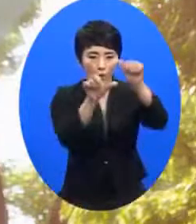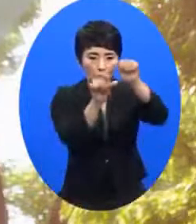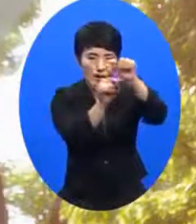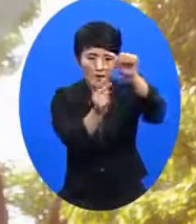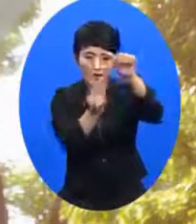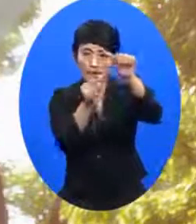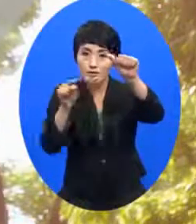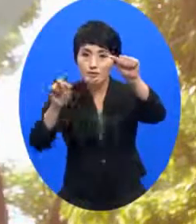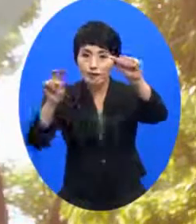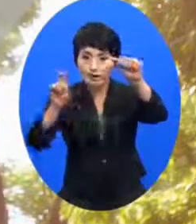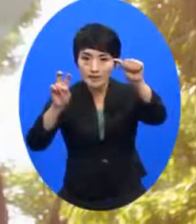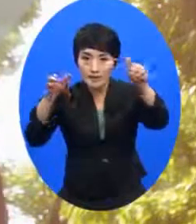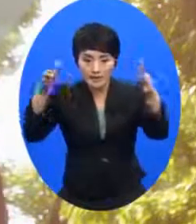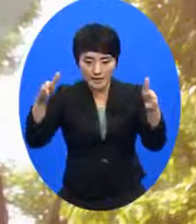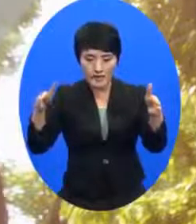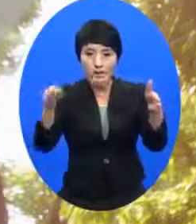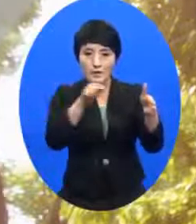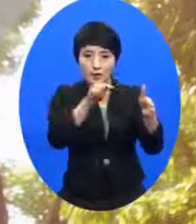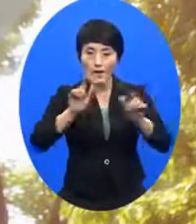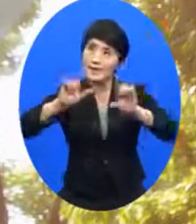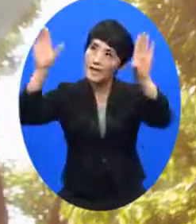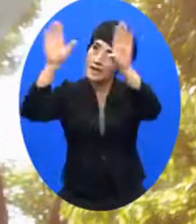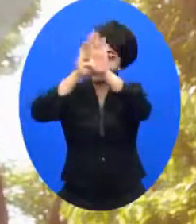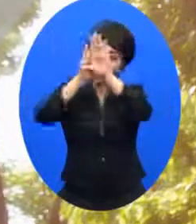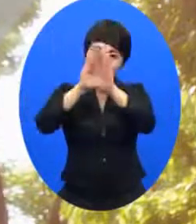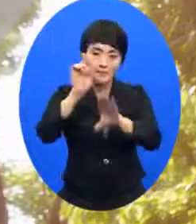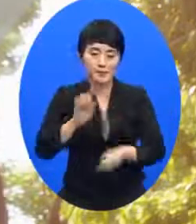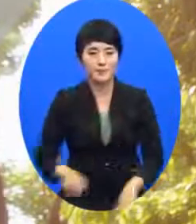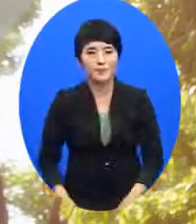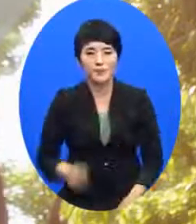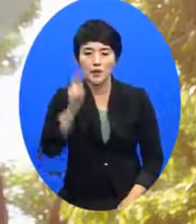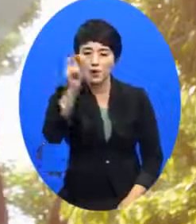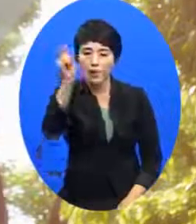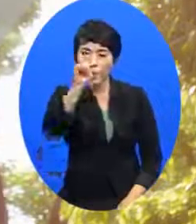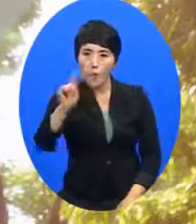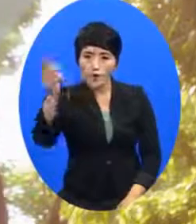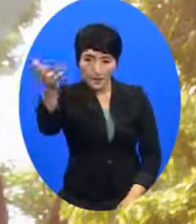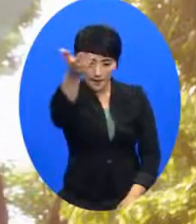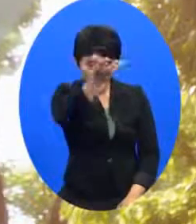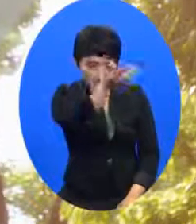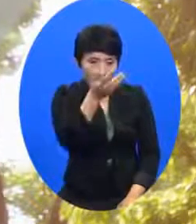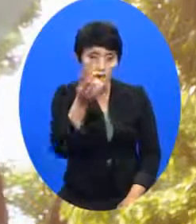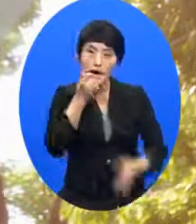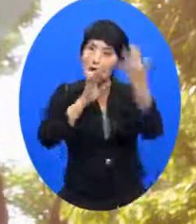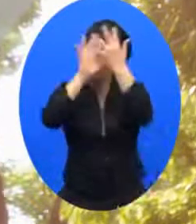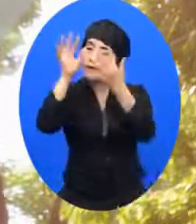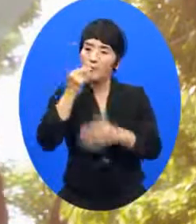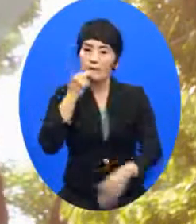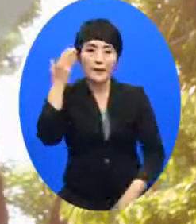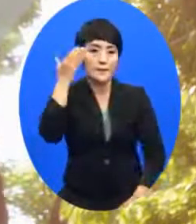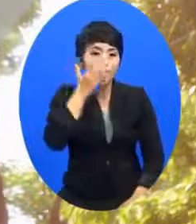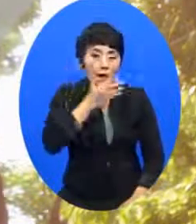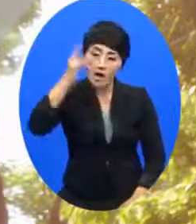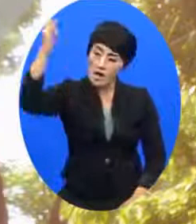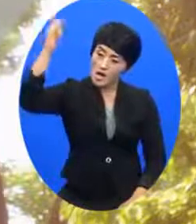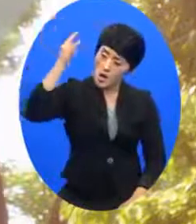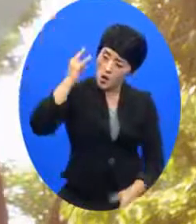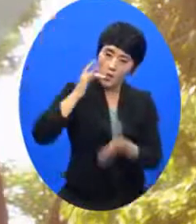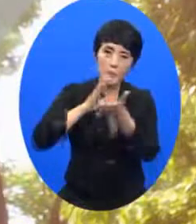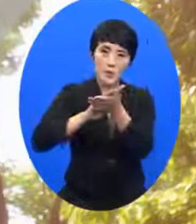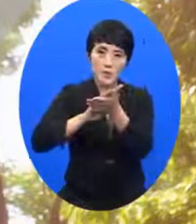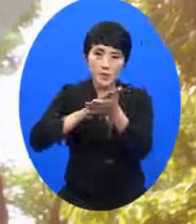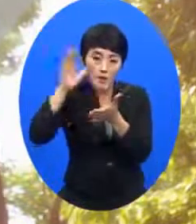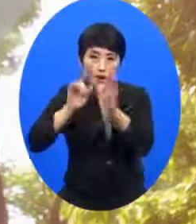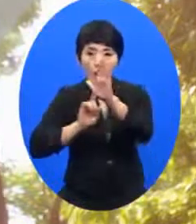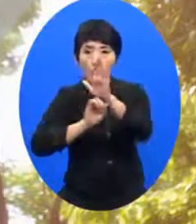다음은 5월 1일부터 20일까지의 최근 날씨 동향입니다 이동성 고기압의 영향으로 주로 맑은 날이 많았고 강한 햇볕이